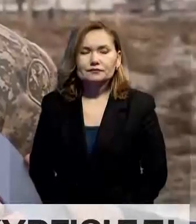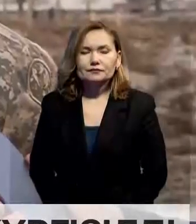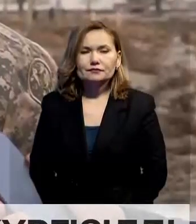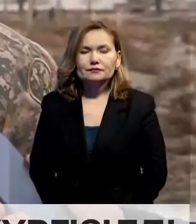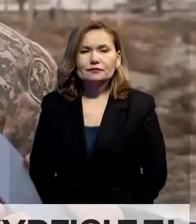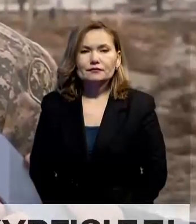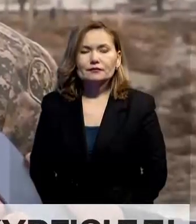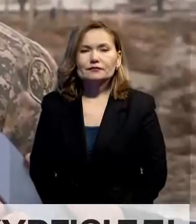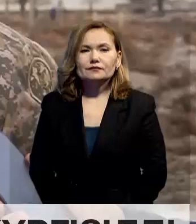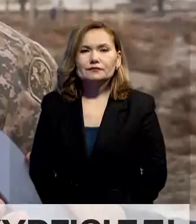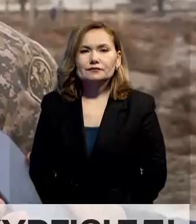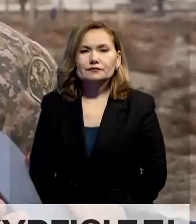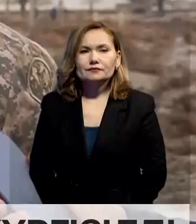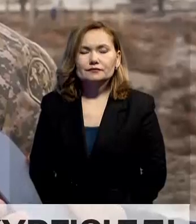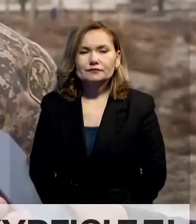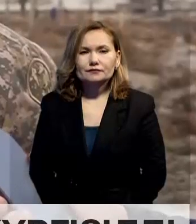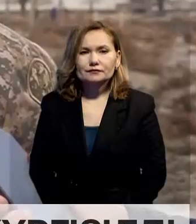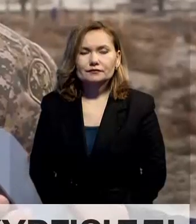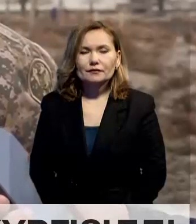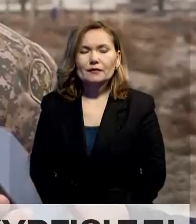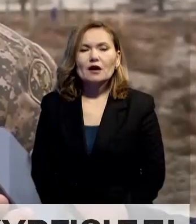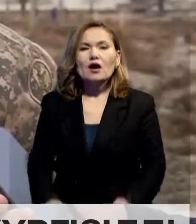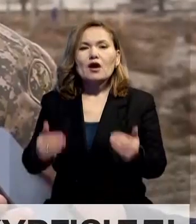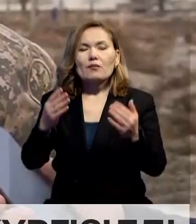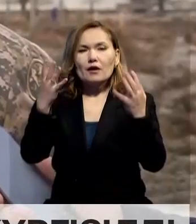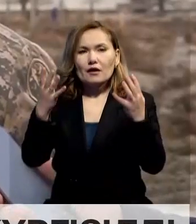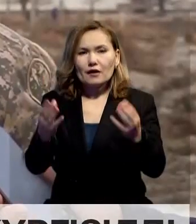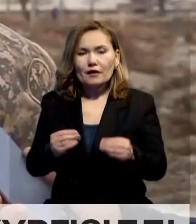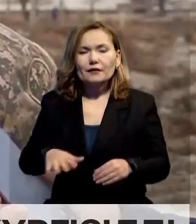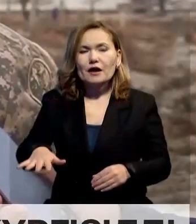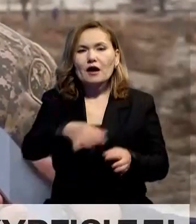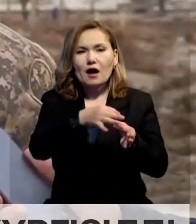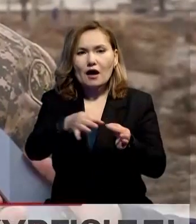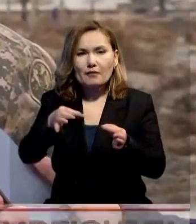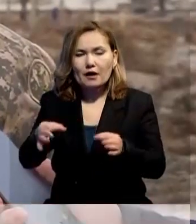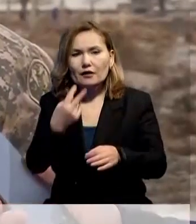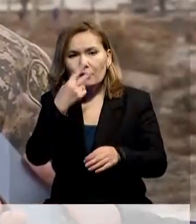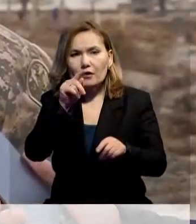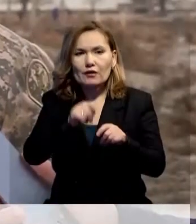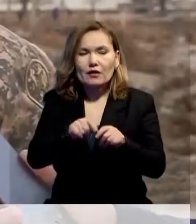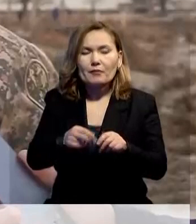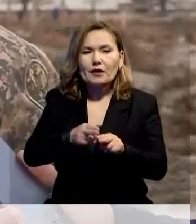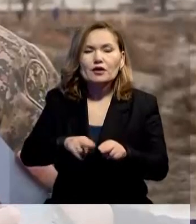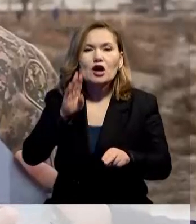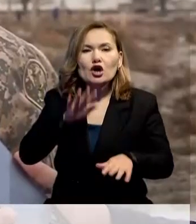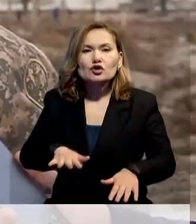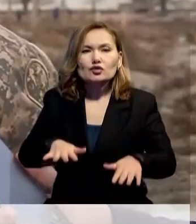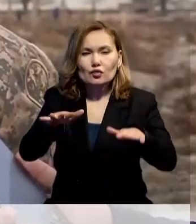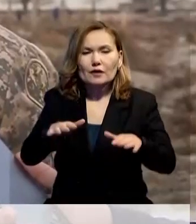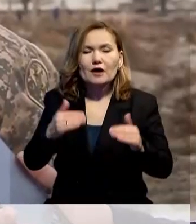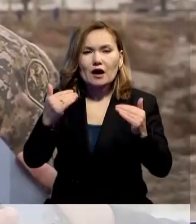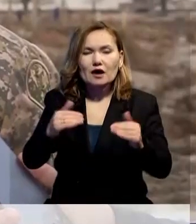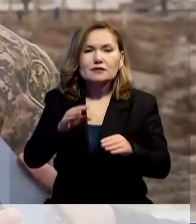На сегодняшний день они большей части уже ликвидированы. Бүгін бірнеше аймақты аралап шықтым. Кешегі су басқан елді мекендерде жағдай